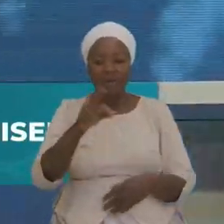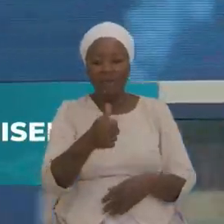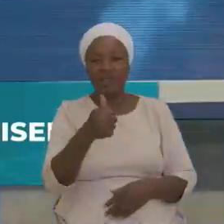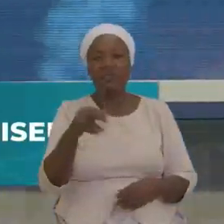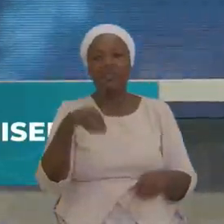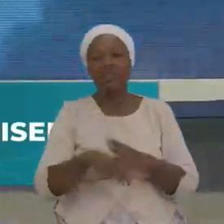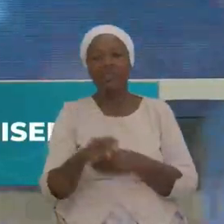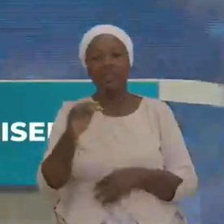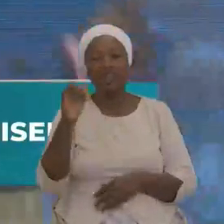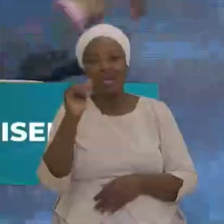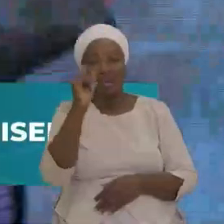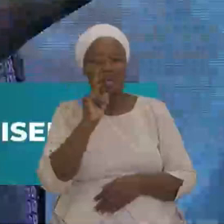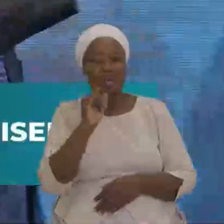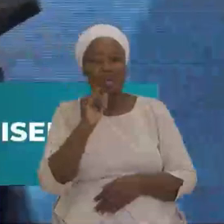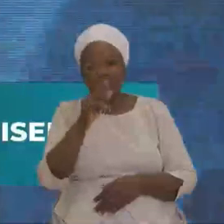en Égypte.